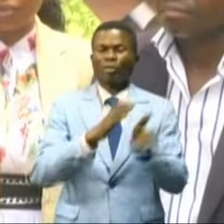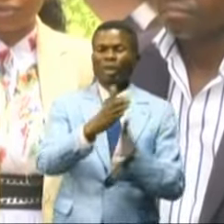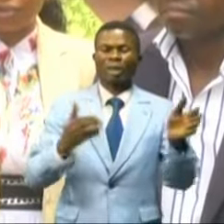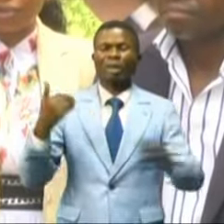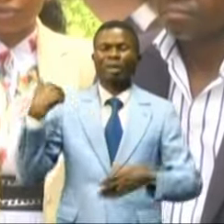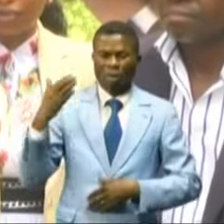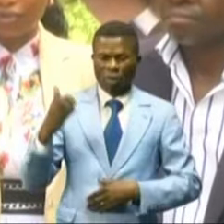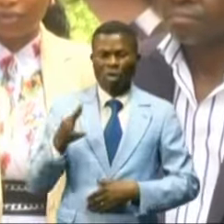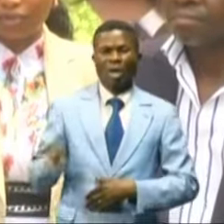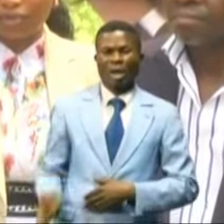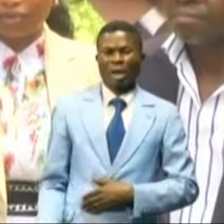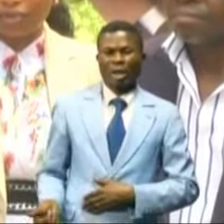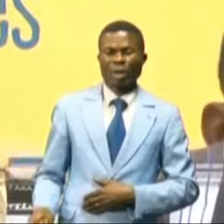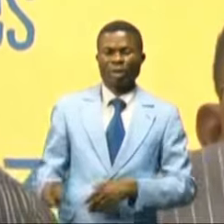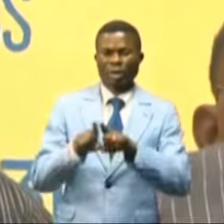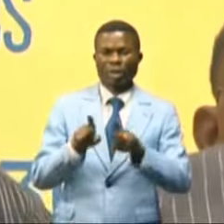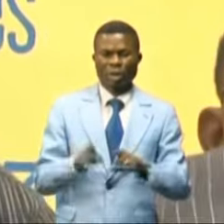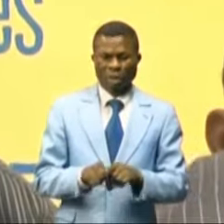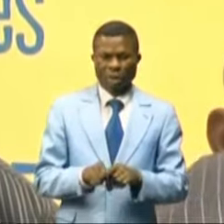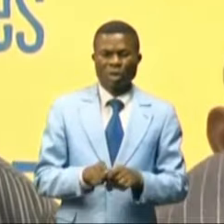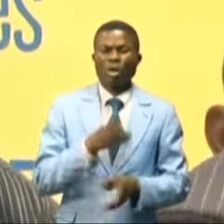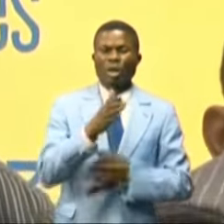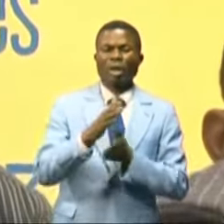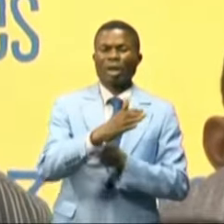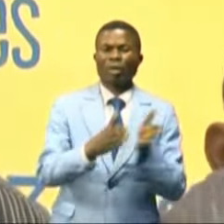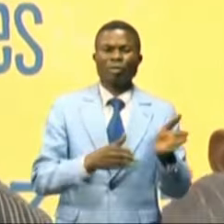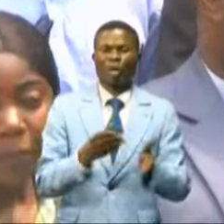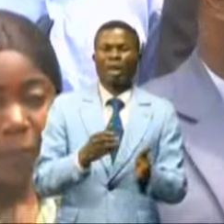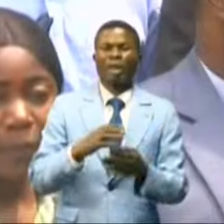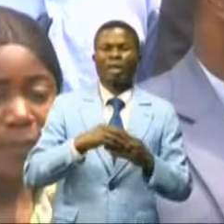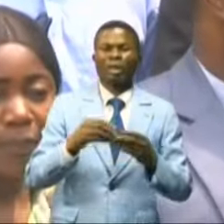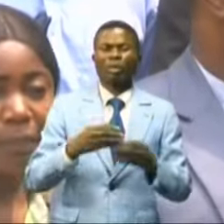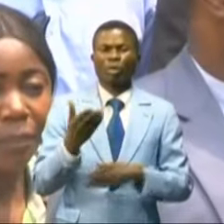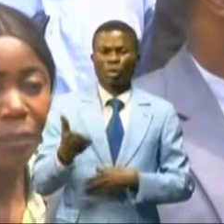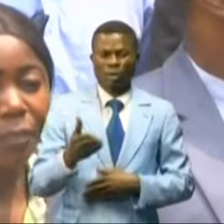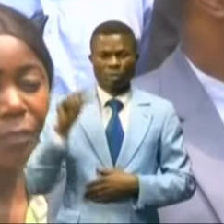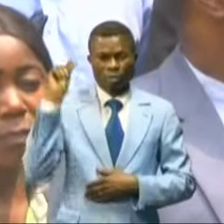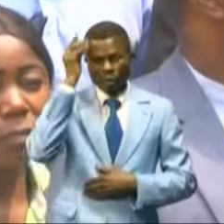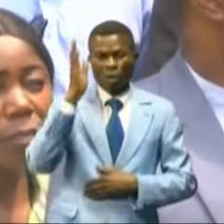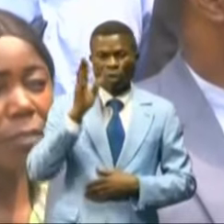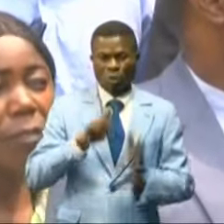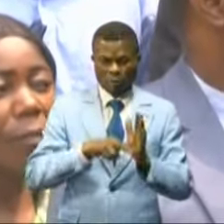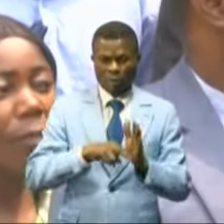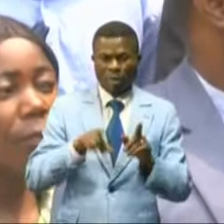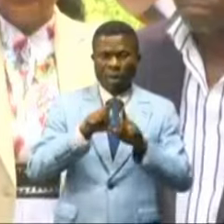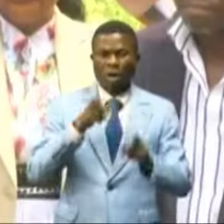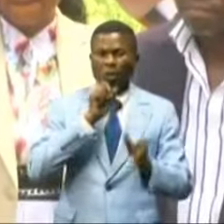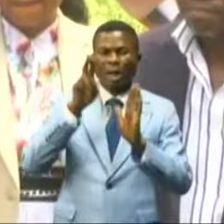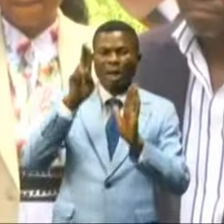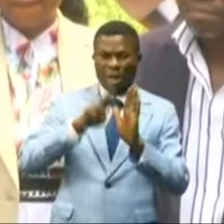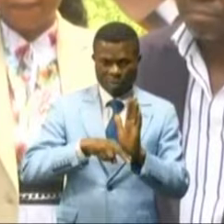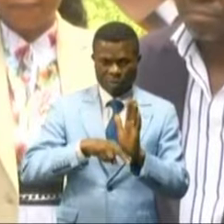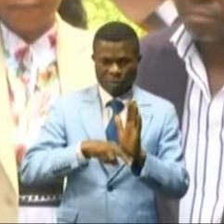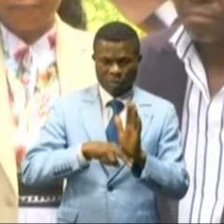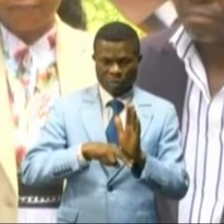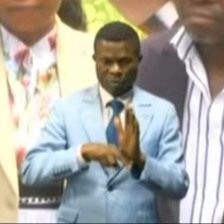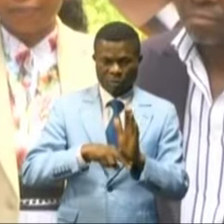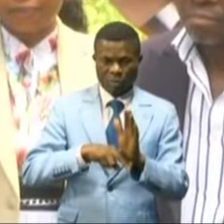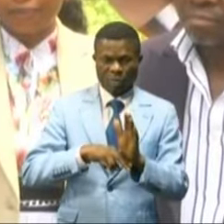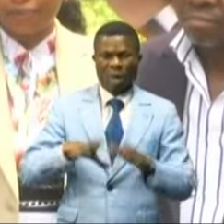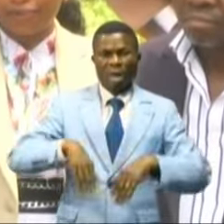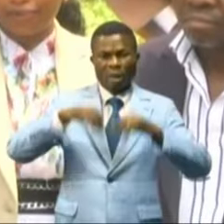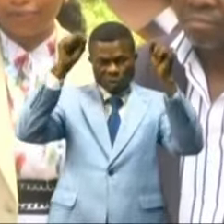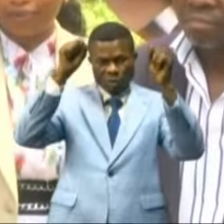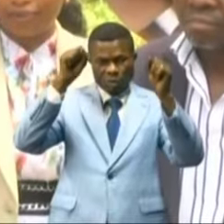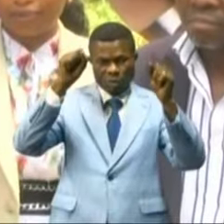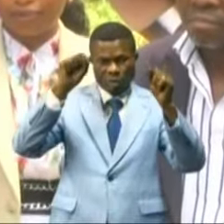la corruption et le blanchiment des capitaux. Au gouvernement et au Parlement, de faire adopter